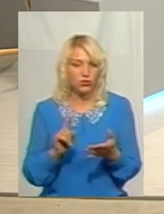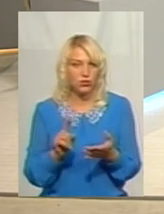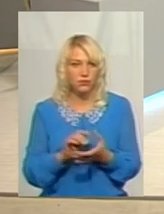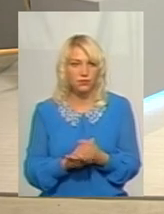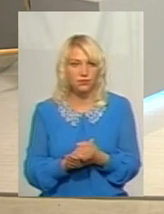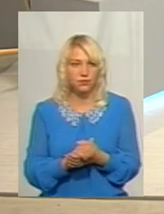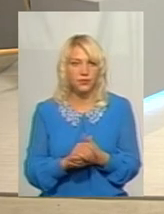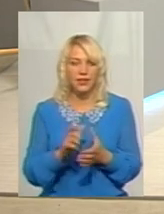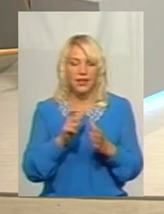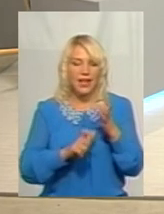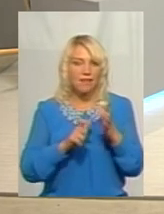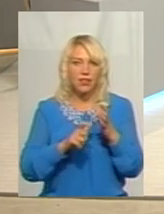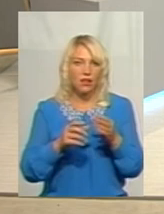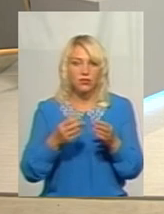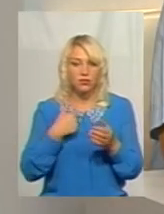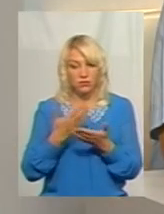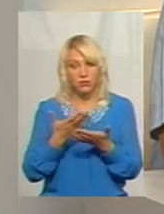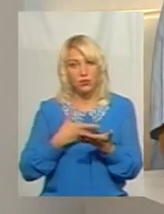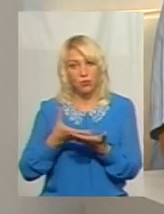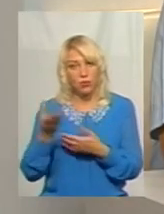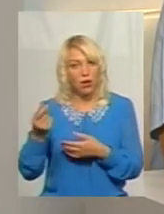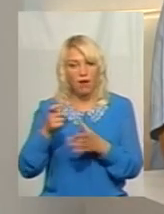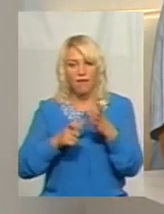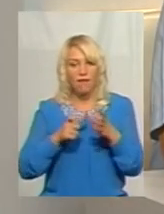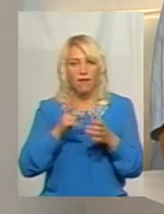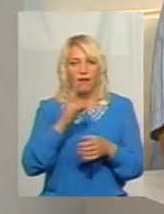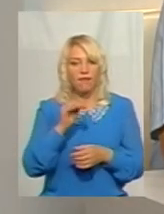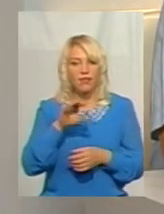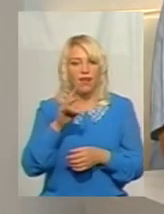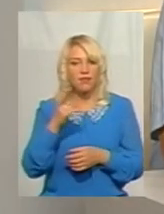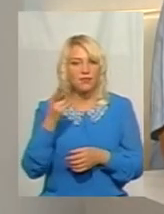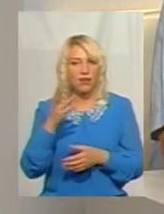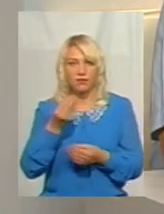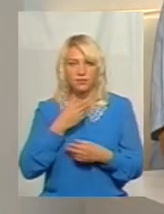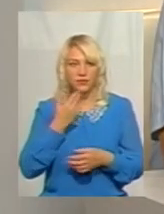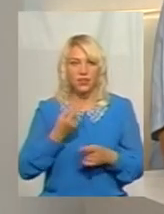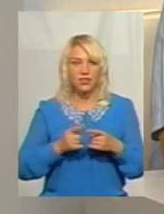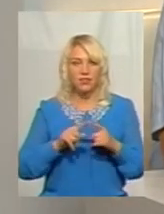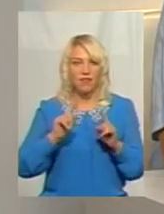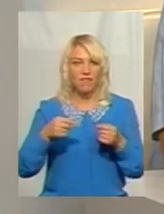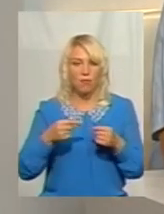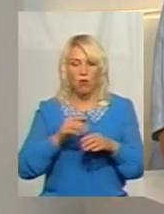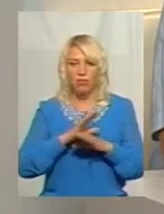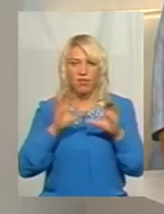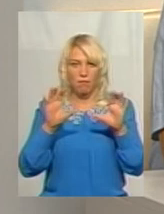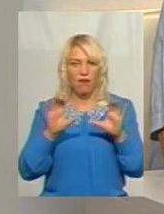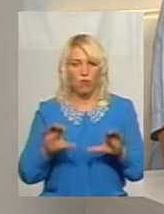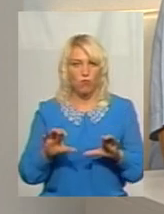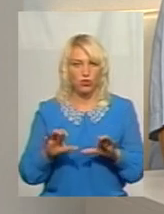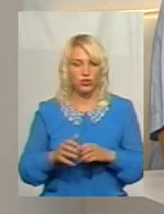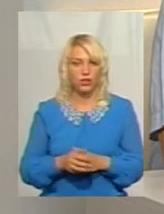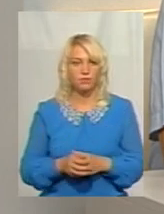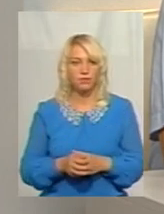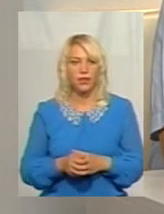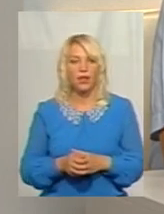і квитанції не видаються. От, звісно, оця вимога заплатити 10 гривень, вона абсолютно неправомочна.